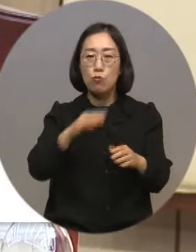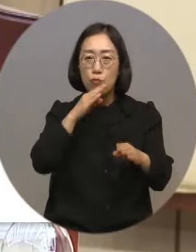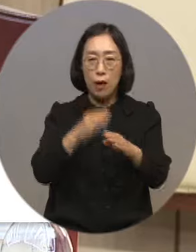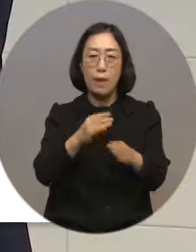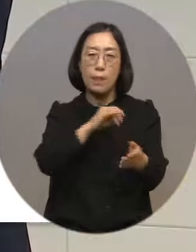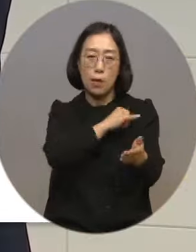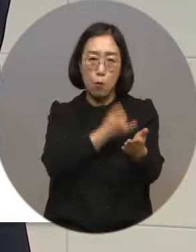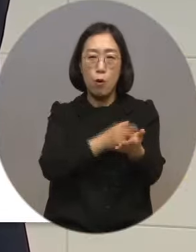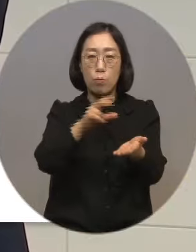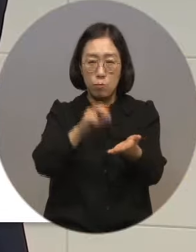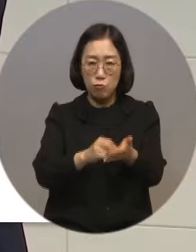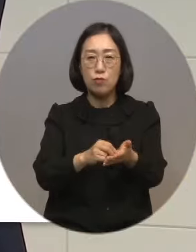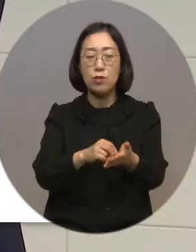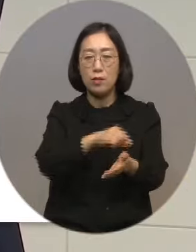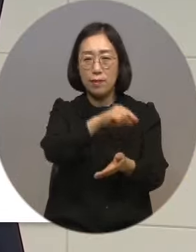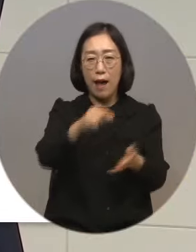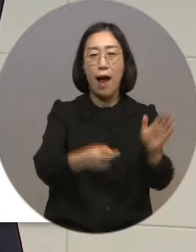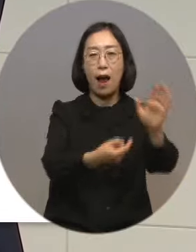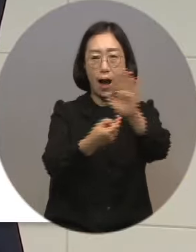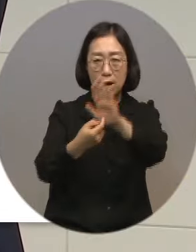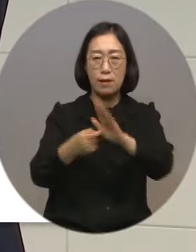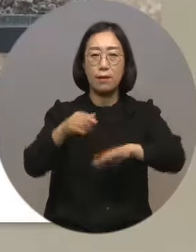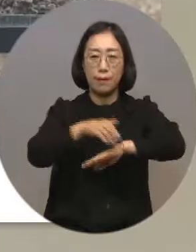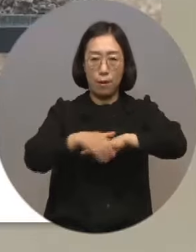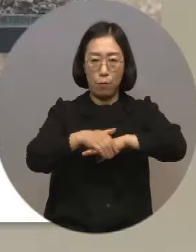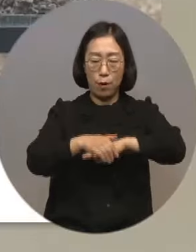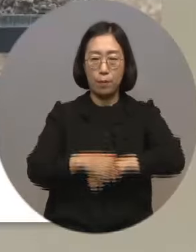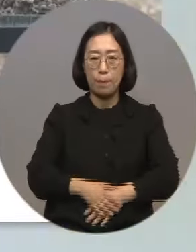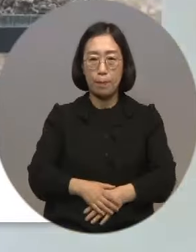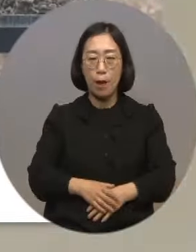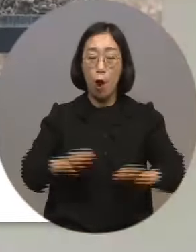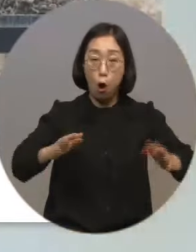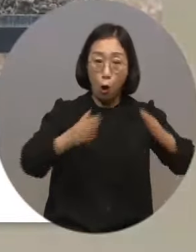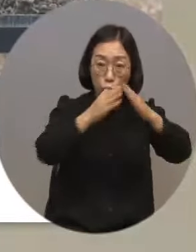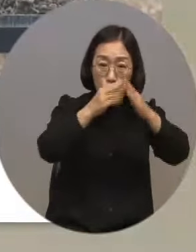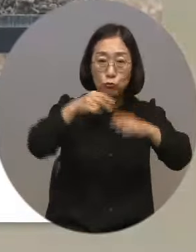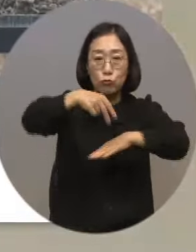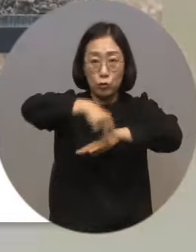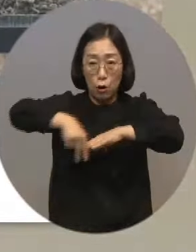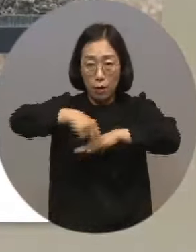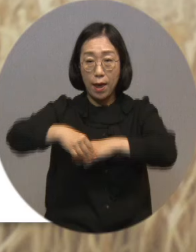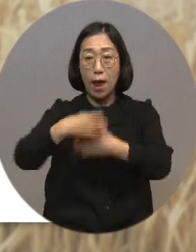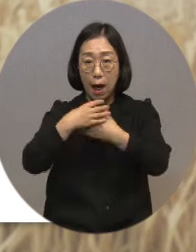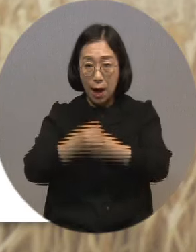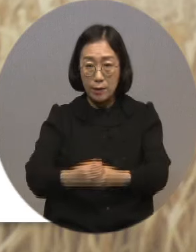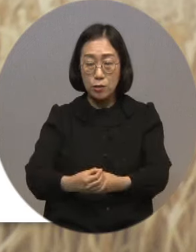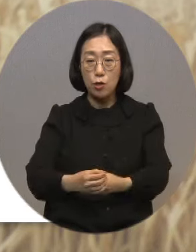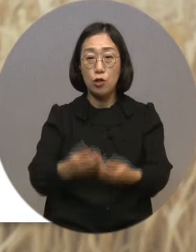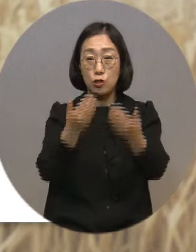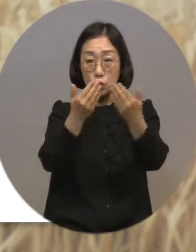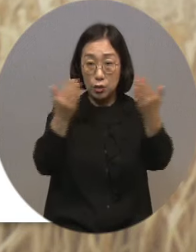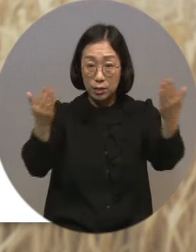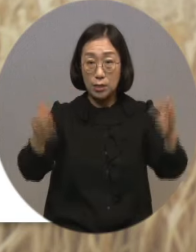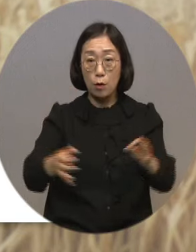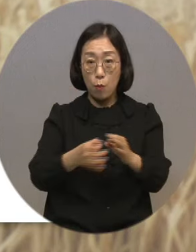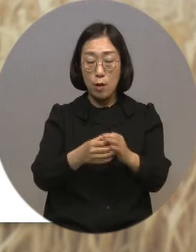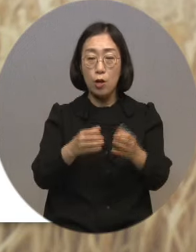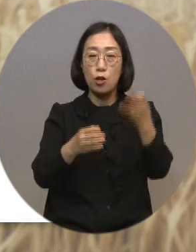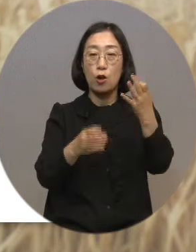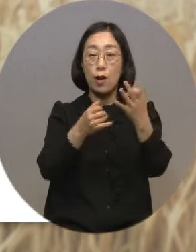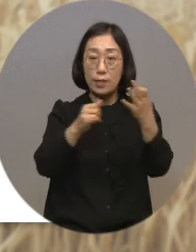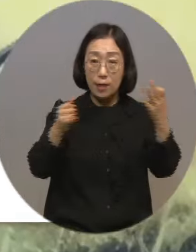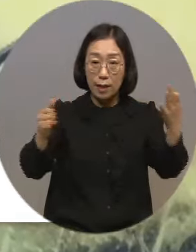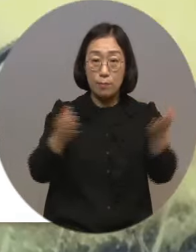가치의 관점에서 접근할 계획이라고 밝혔습니다. 건축 설계, 안전, 전시, 운영 관련 14명의